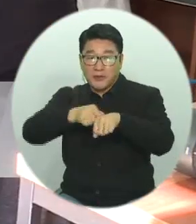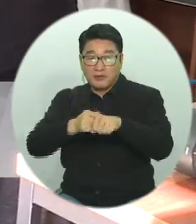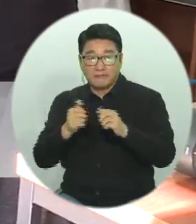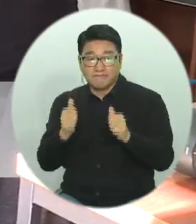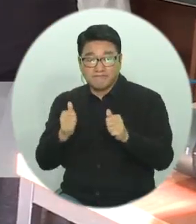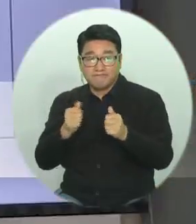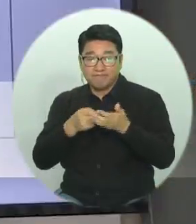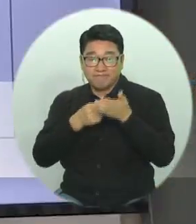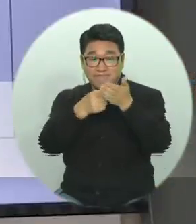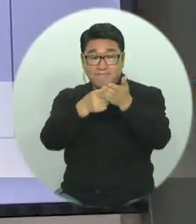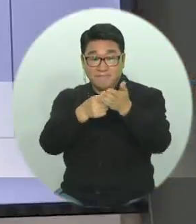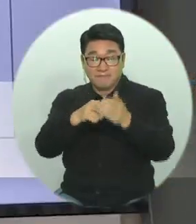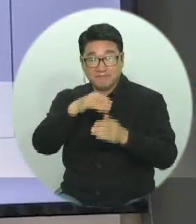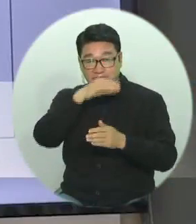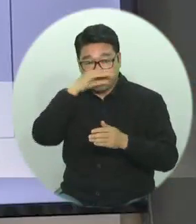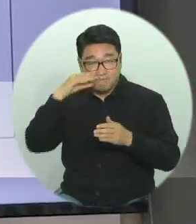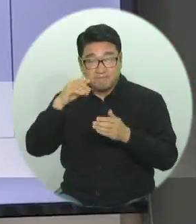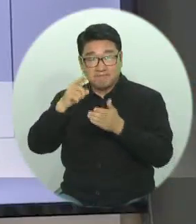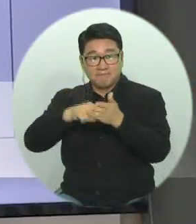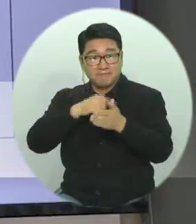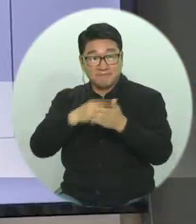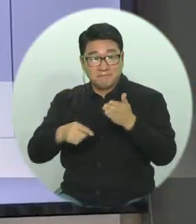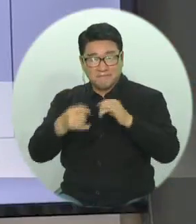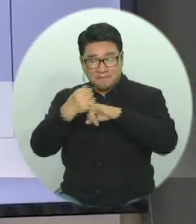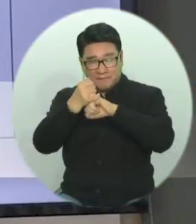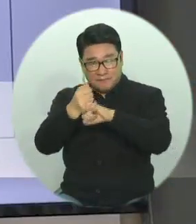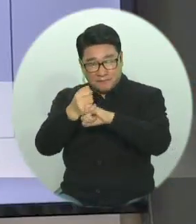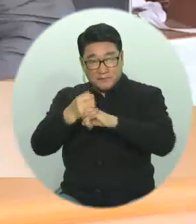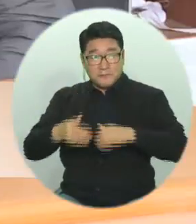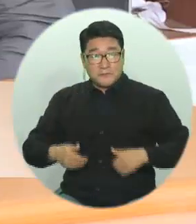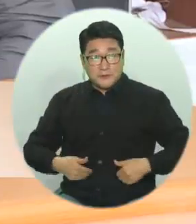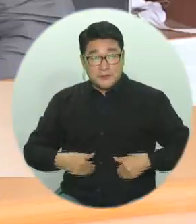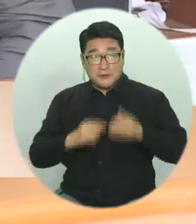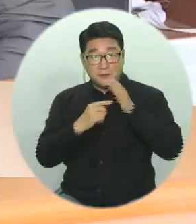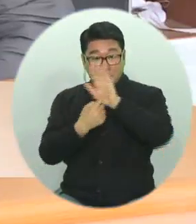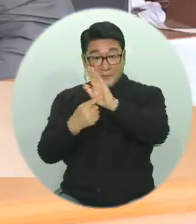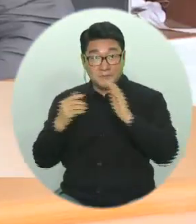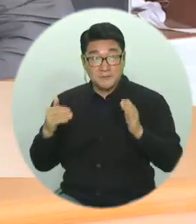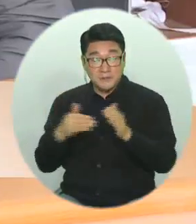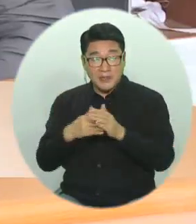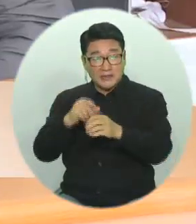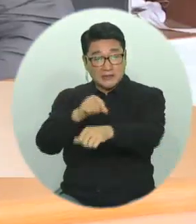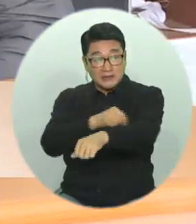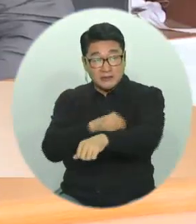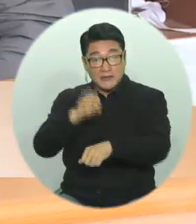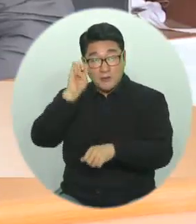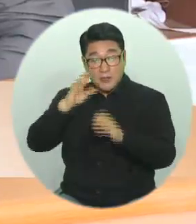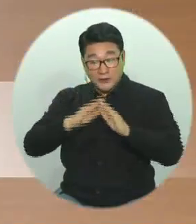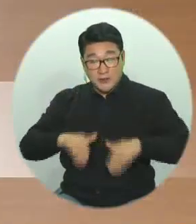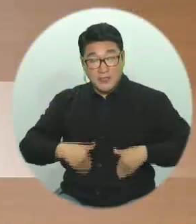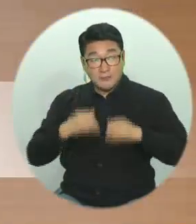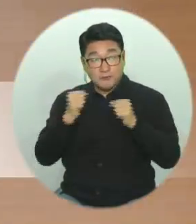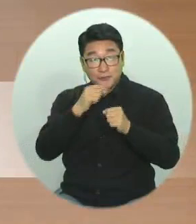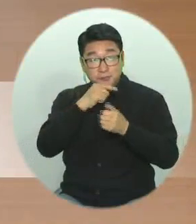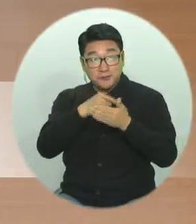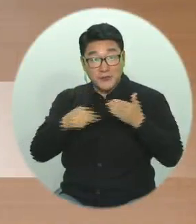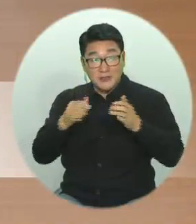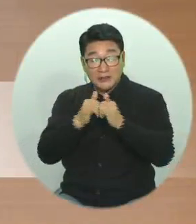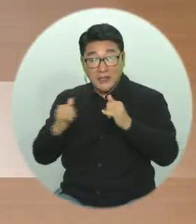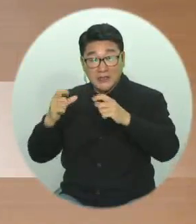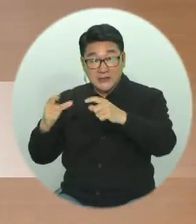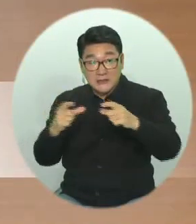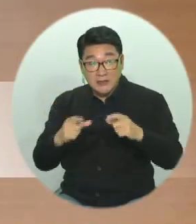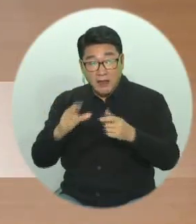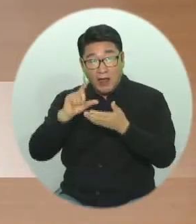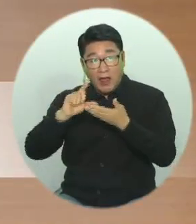묻고 제대로 된 피해 보상이 절실하다고 밝혔습니다 특히 광주 전남북 피해자들은 지역에